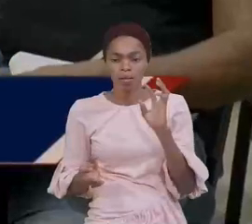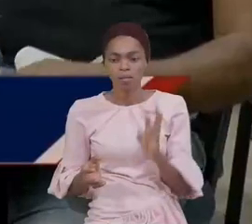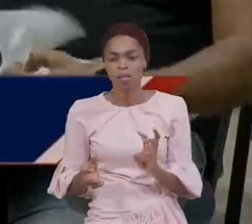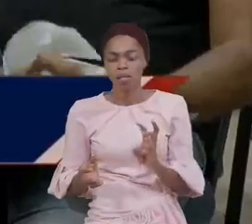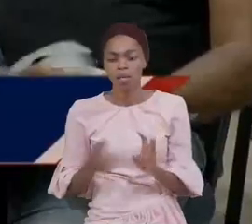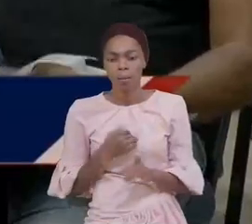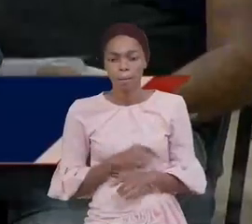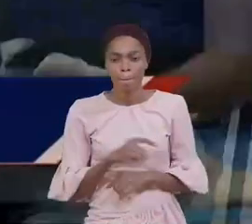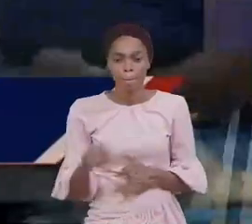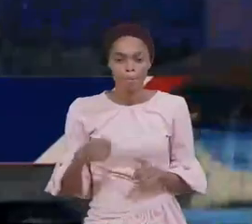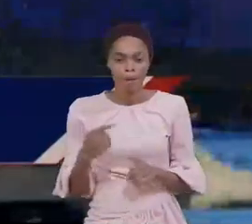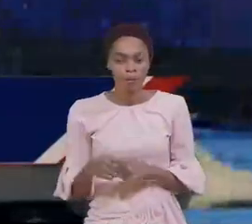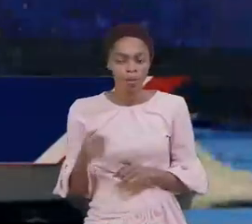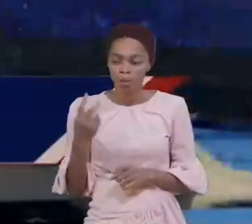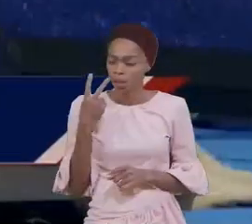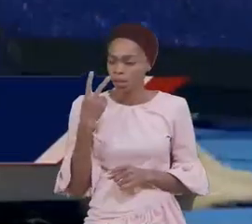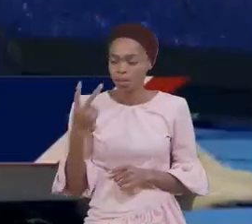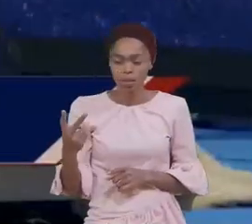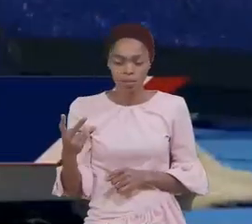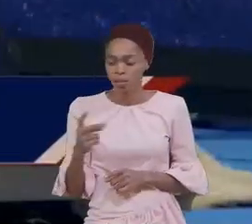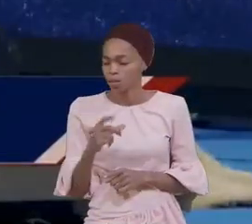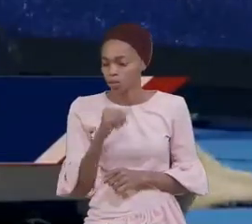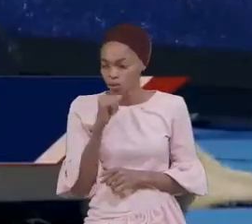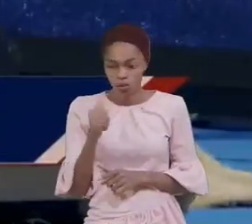Acte 17, le verset 6.